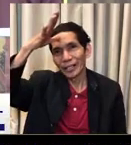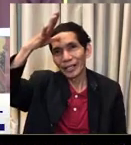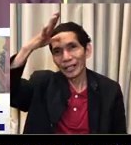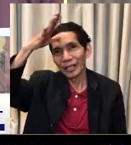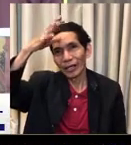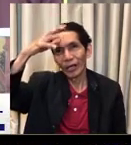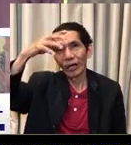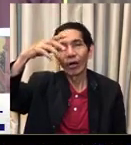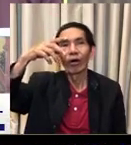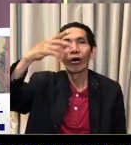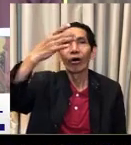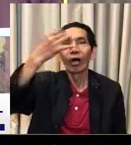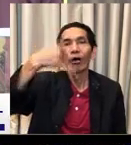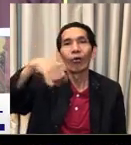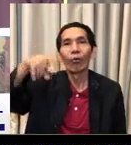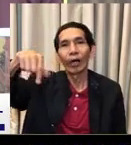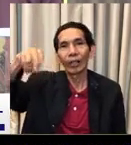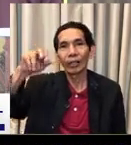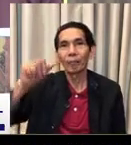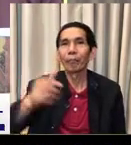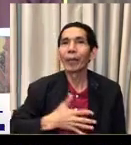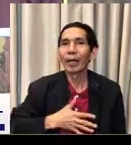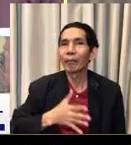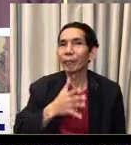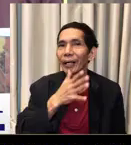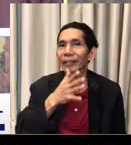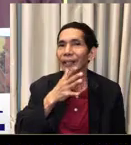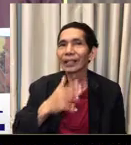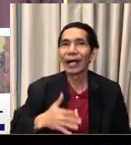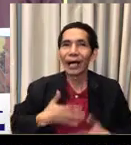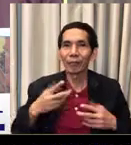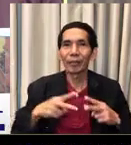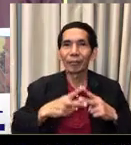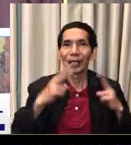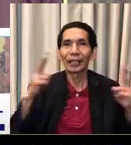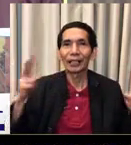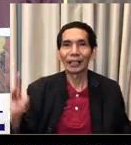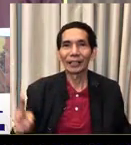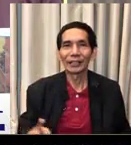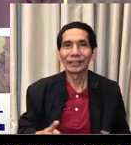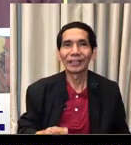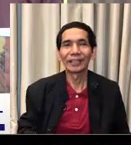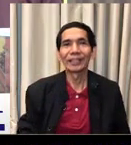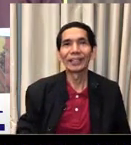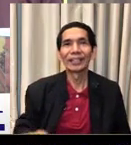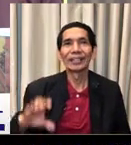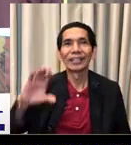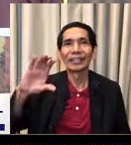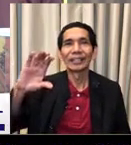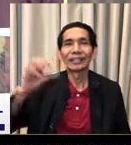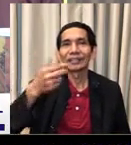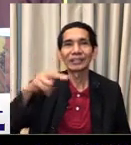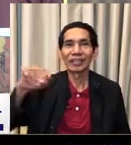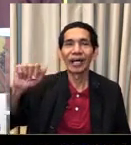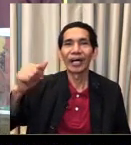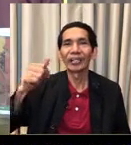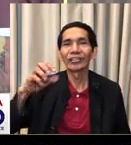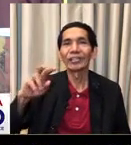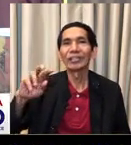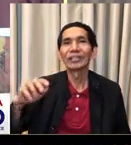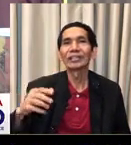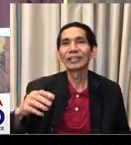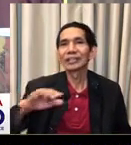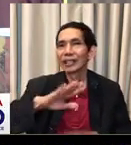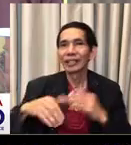Papa Joaquin. At sa nanay ko, happy Valentine's. Chayong, oriwara yun.